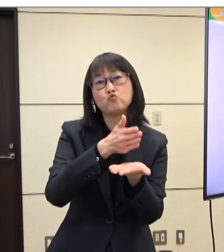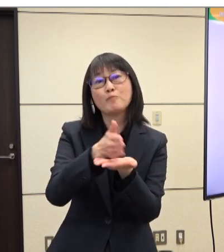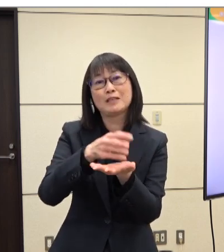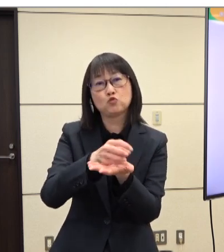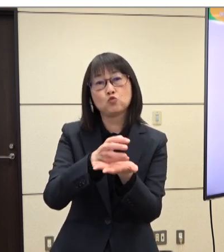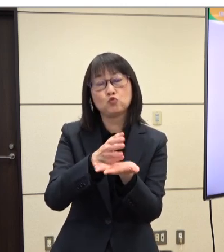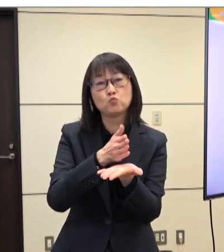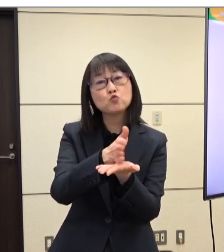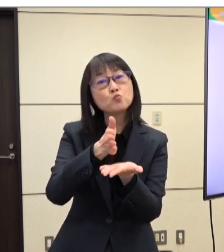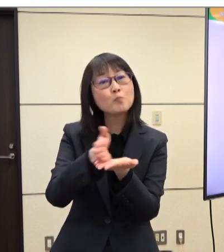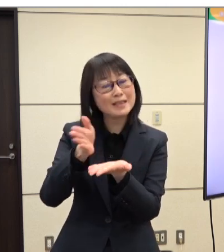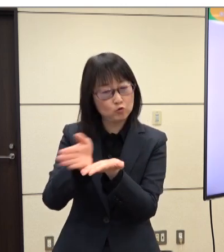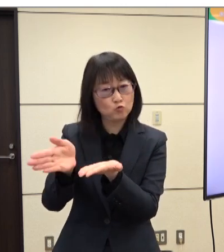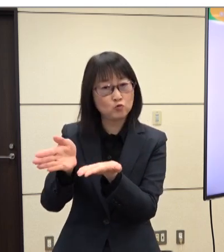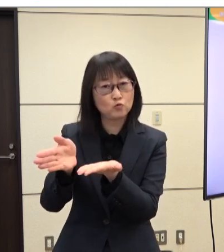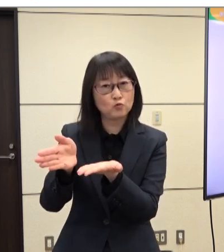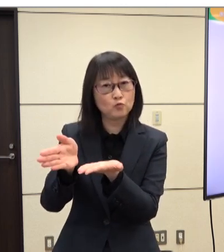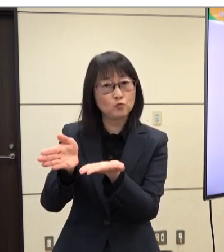で、